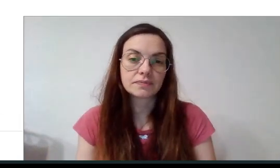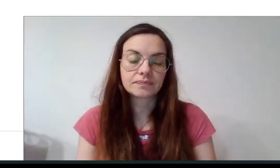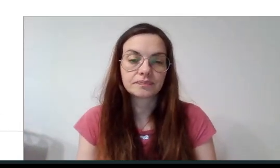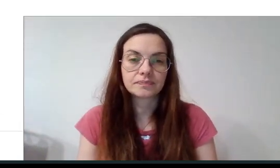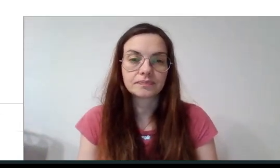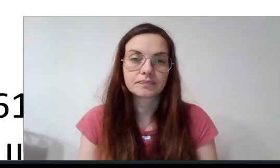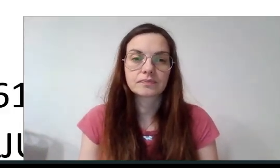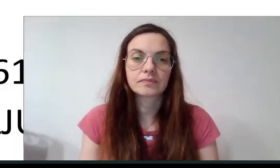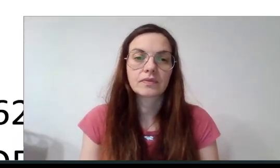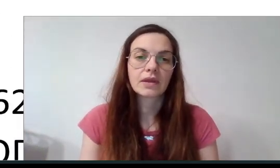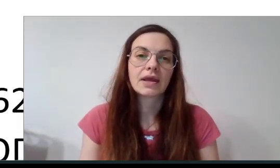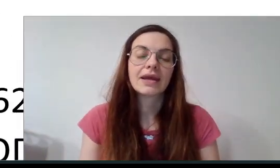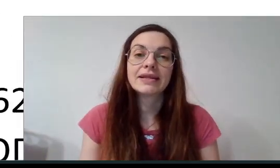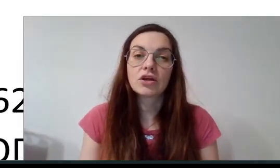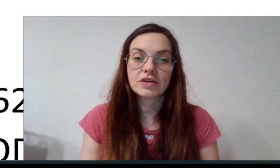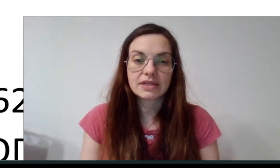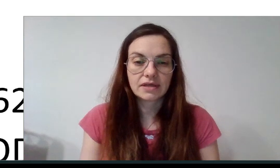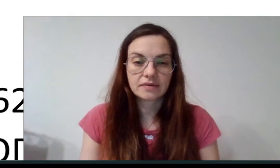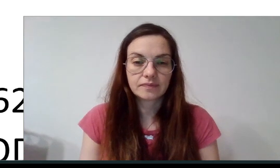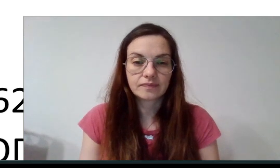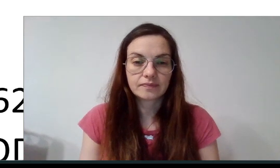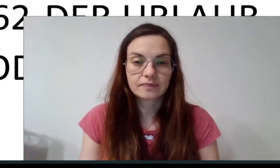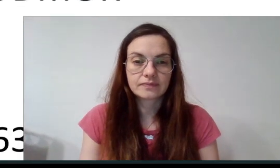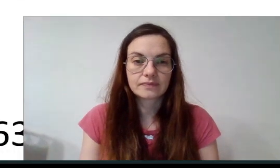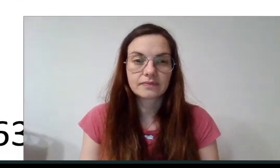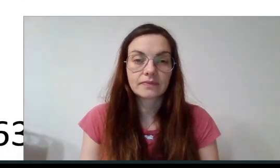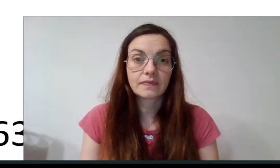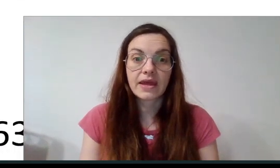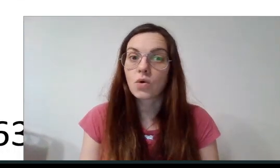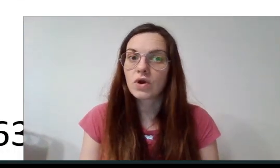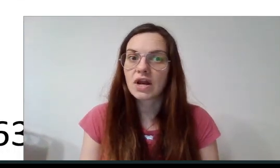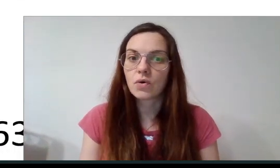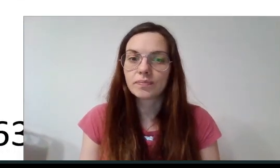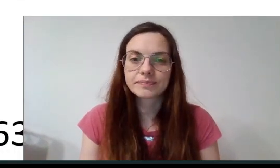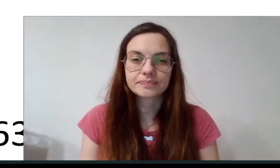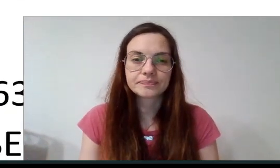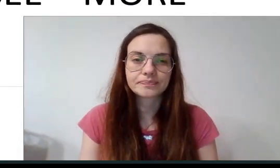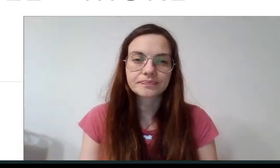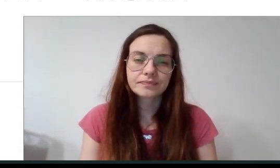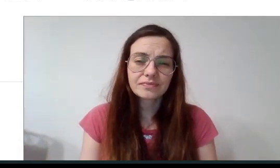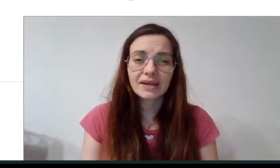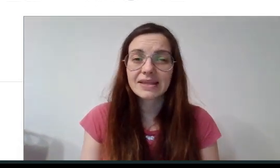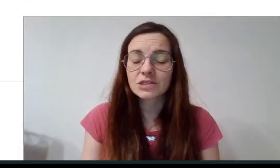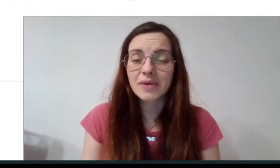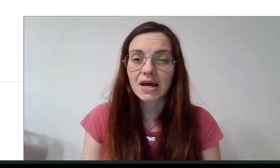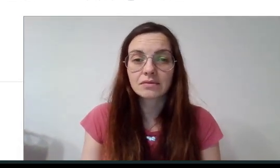Die Leute. Der Urlaub. Da smea, Lizi.